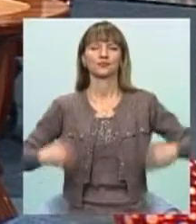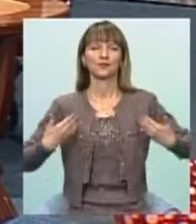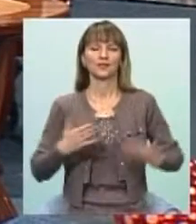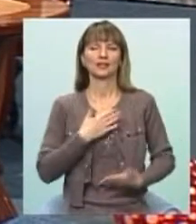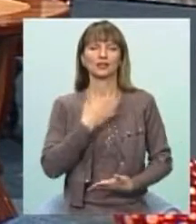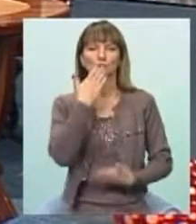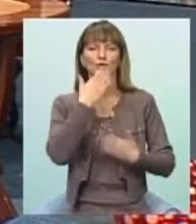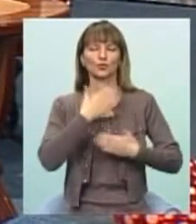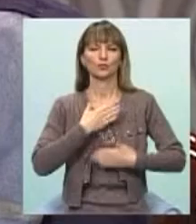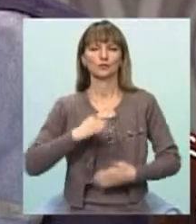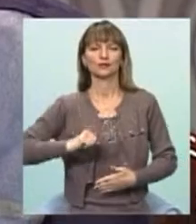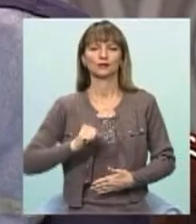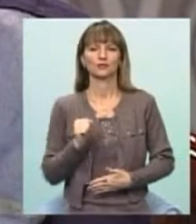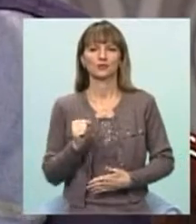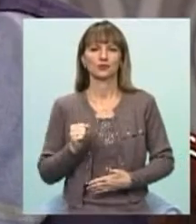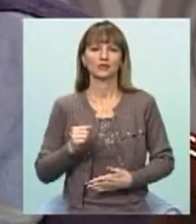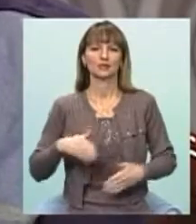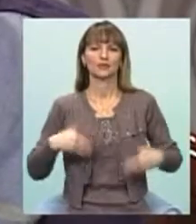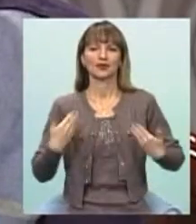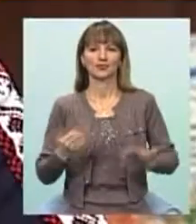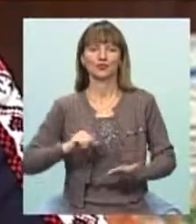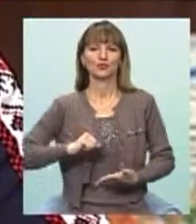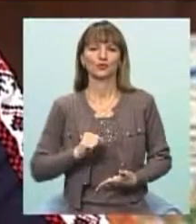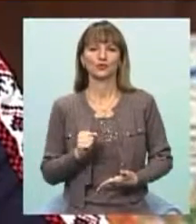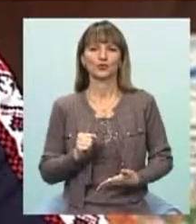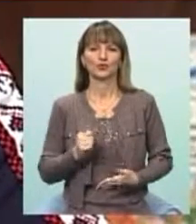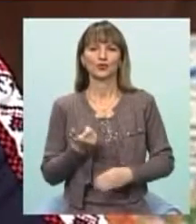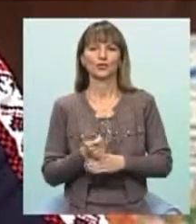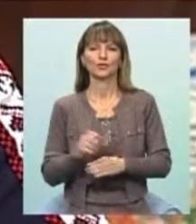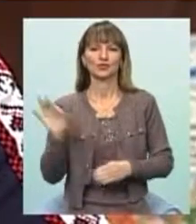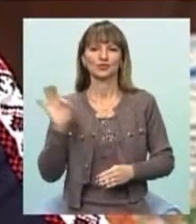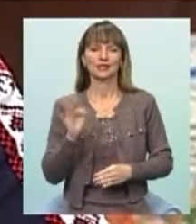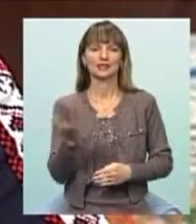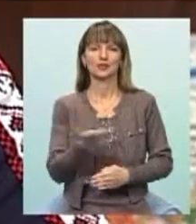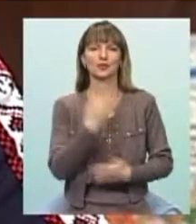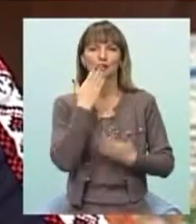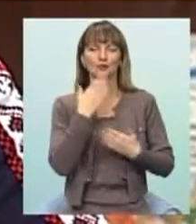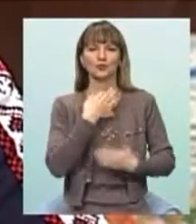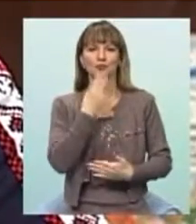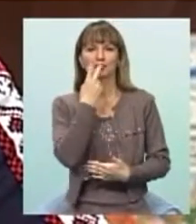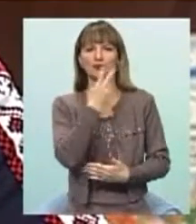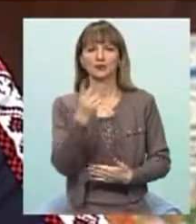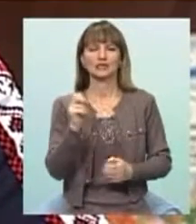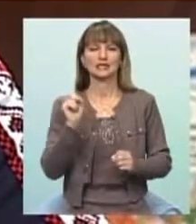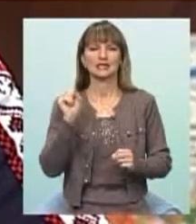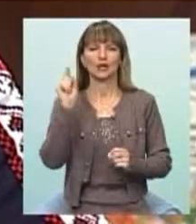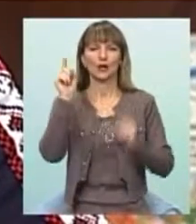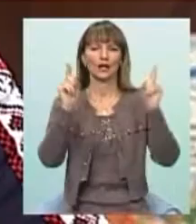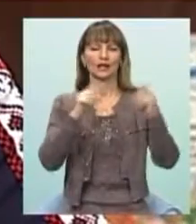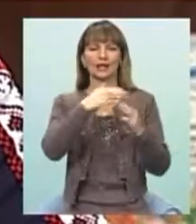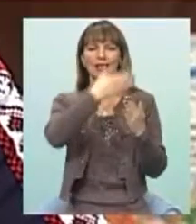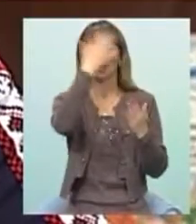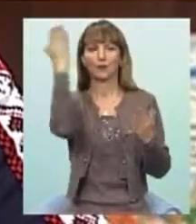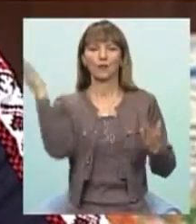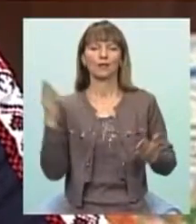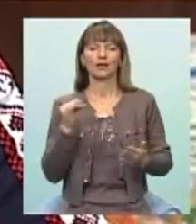Привіт-привіт, наші любі-любі друзі! Привіт, друзі! Дуже часто ми полюбляємо милуватися зоряним небом, слідкувати якісь певні